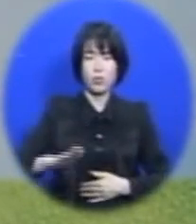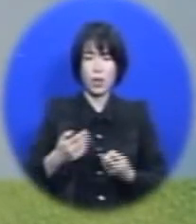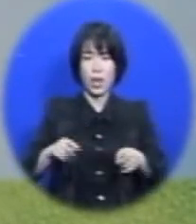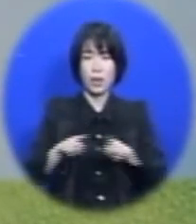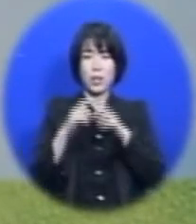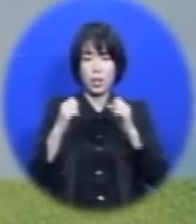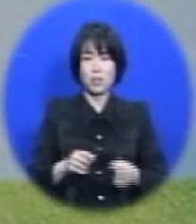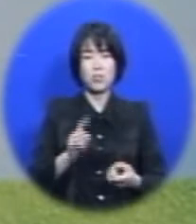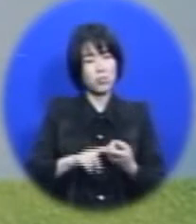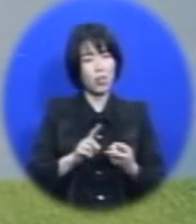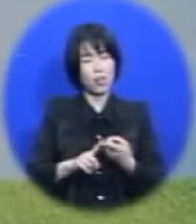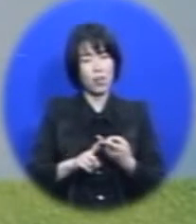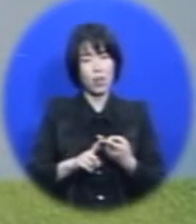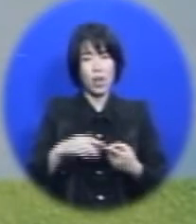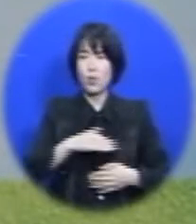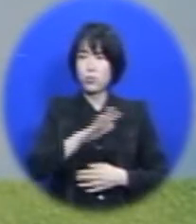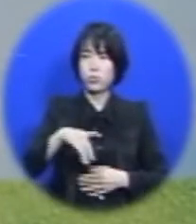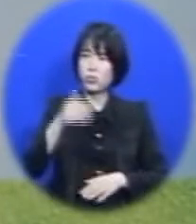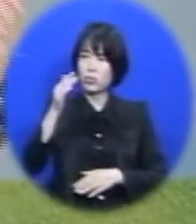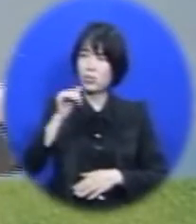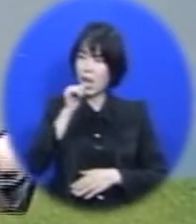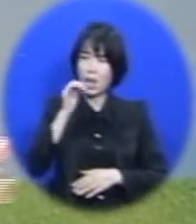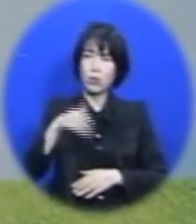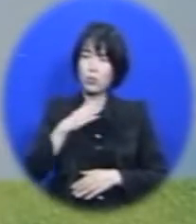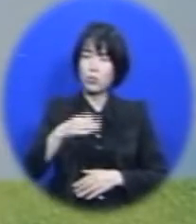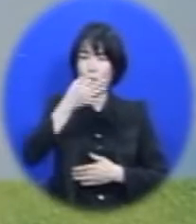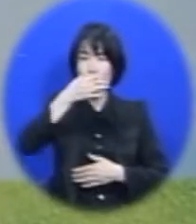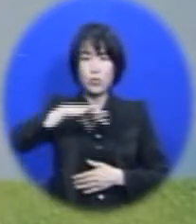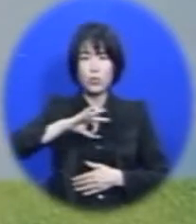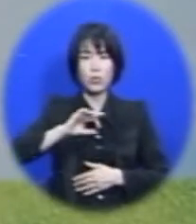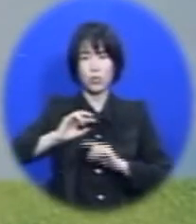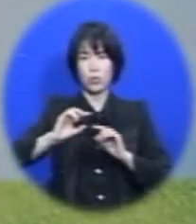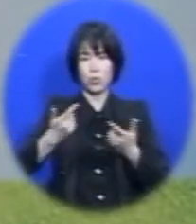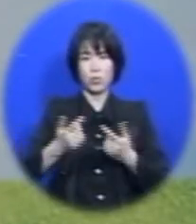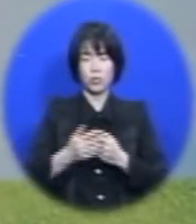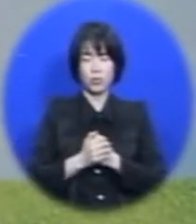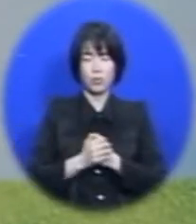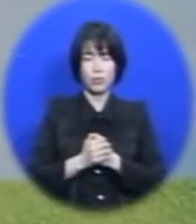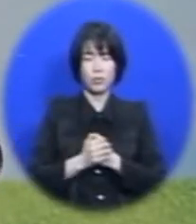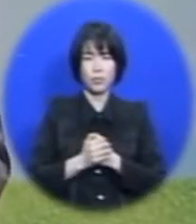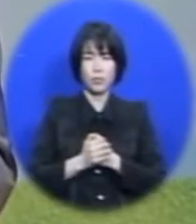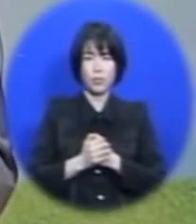자체가 우리에게 결코 아무런 유익을 주지 못합니다.